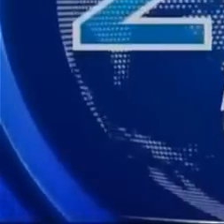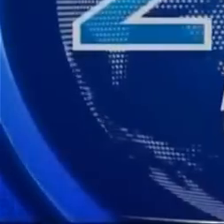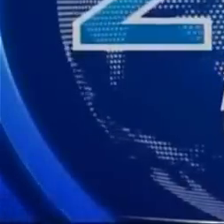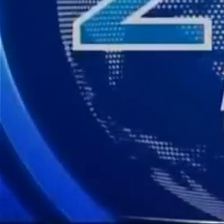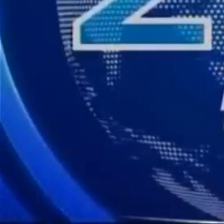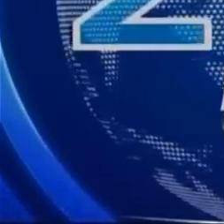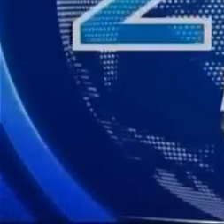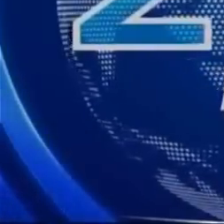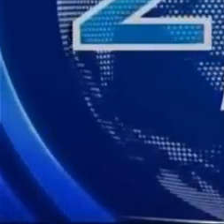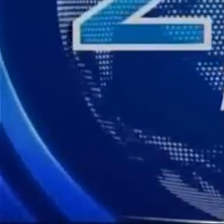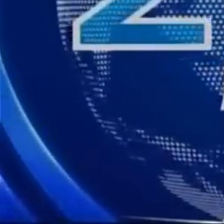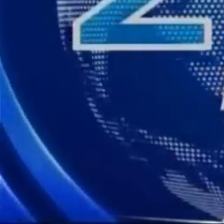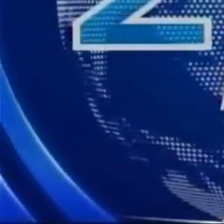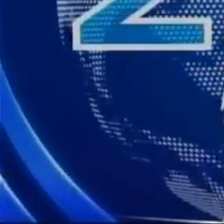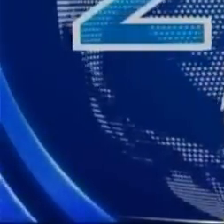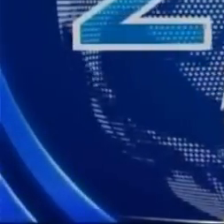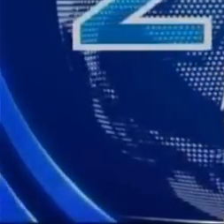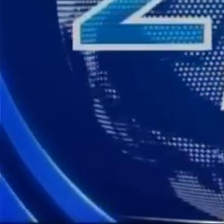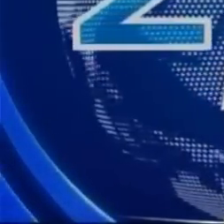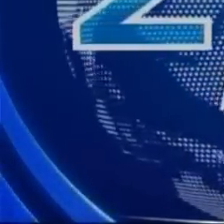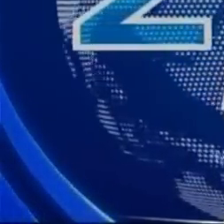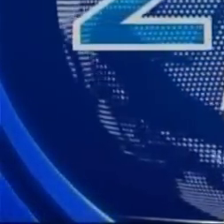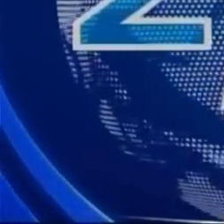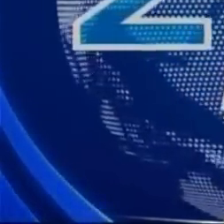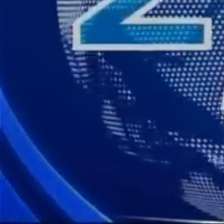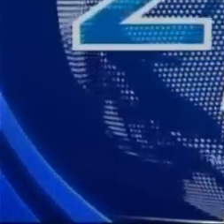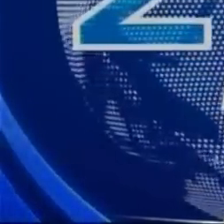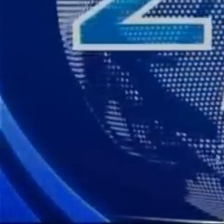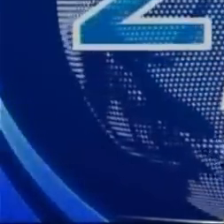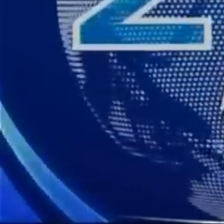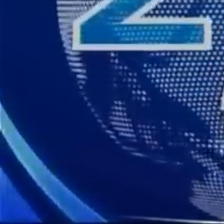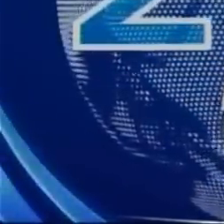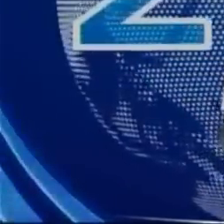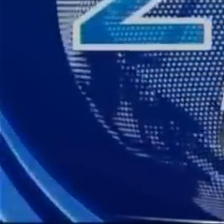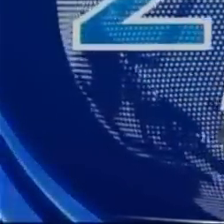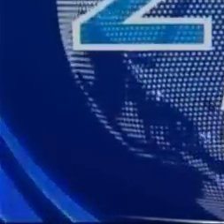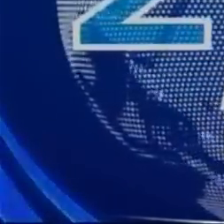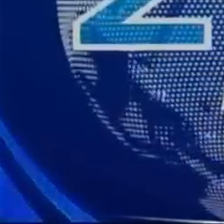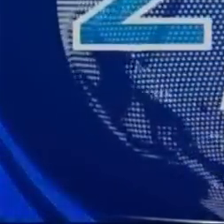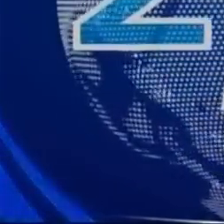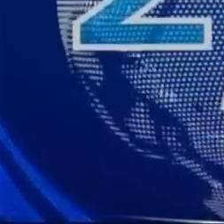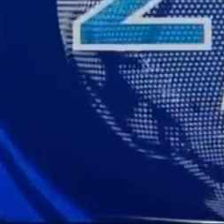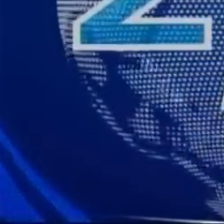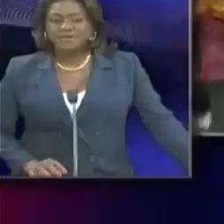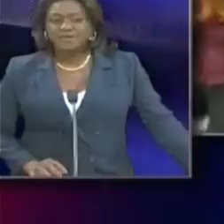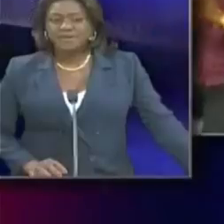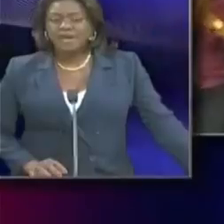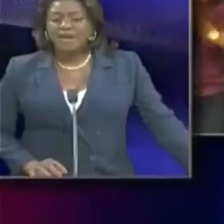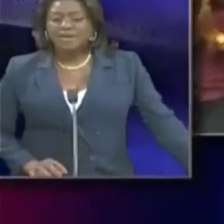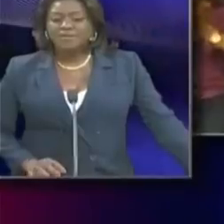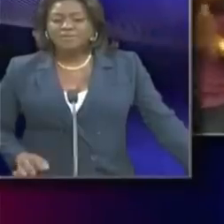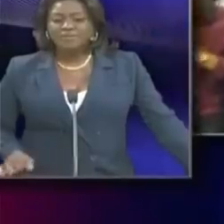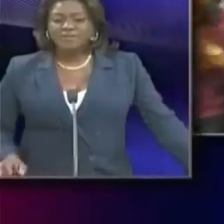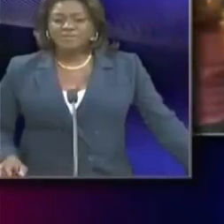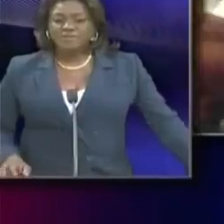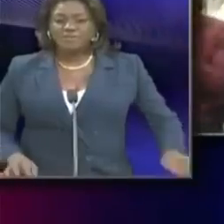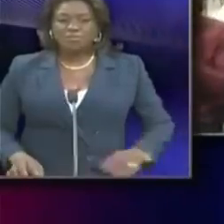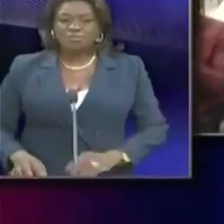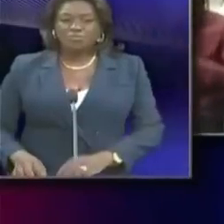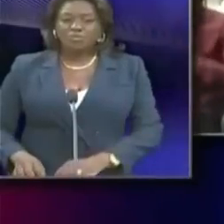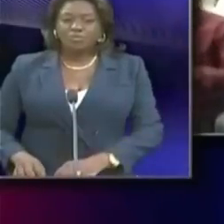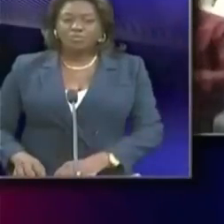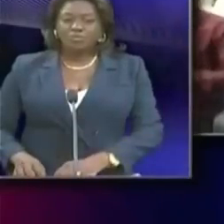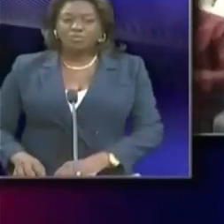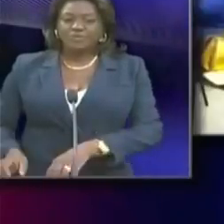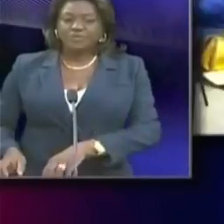beaucoup de 2000 agents sont en formation de préposés au repérage des bureaux de vote et l'identification des